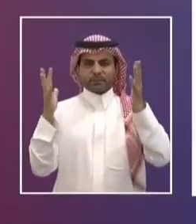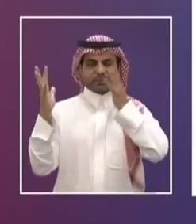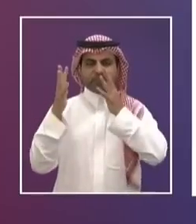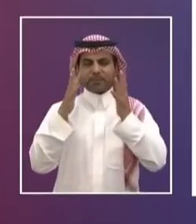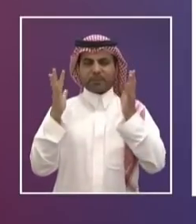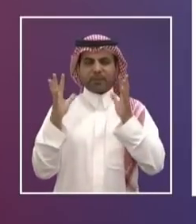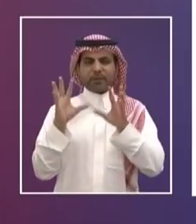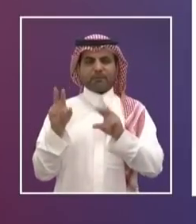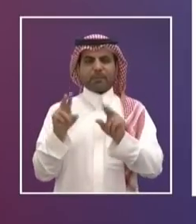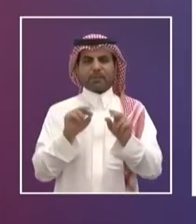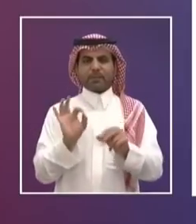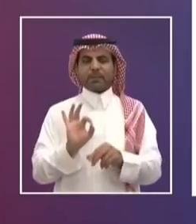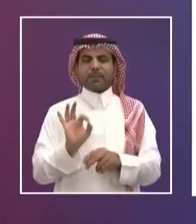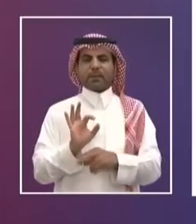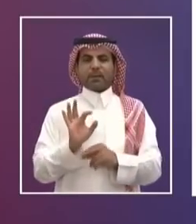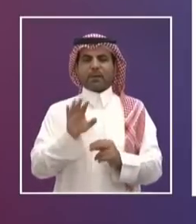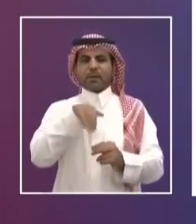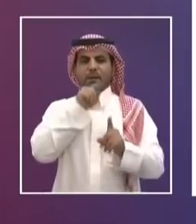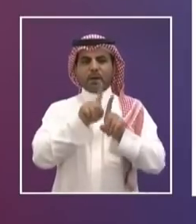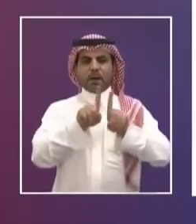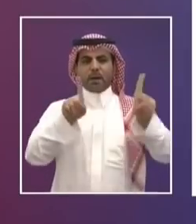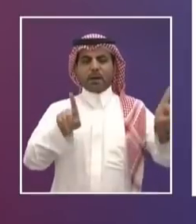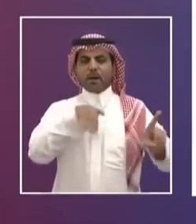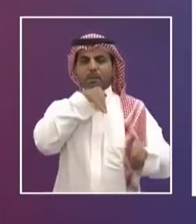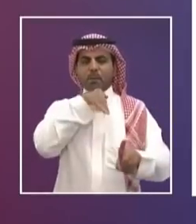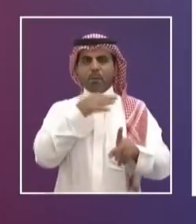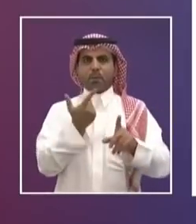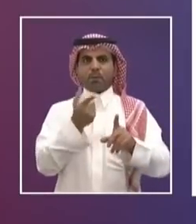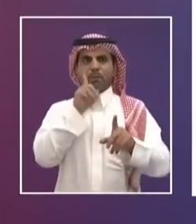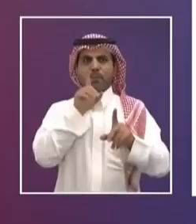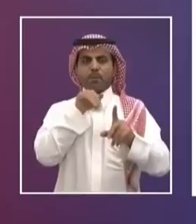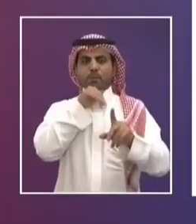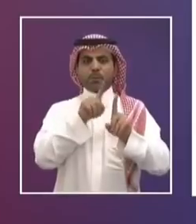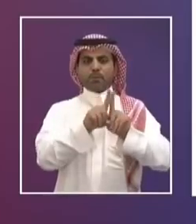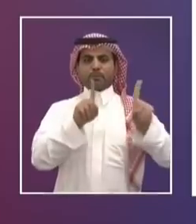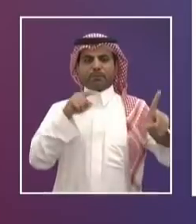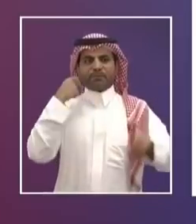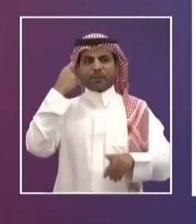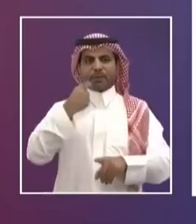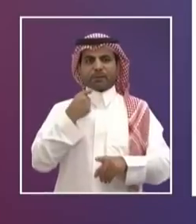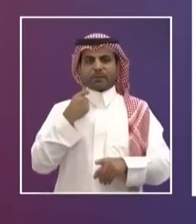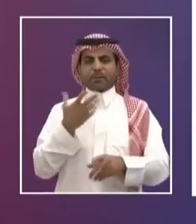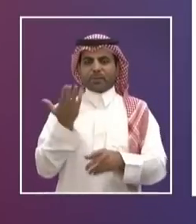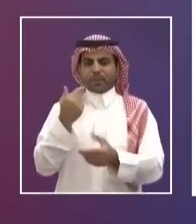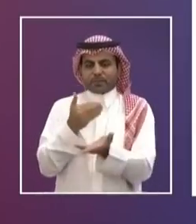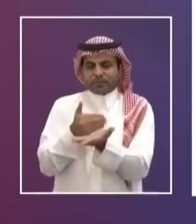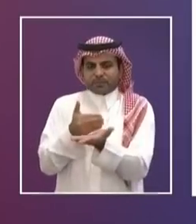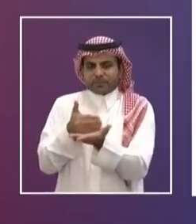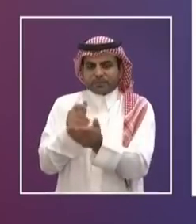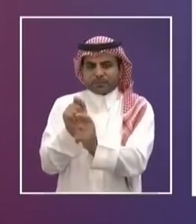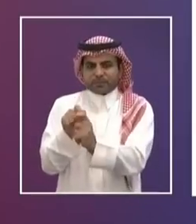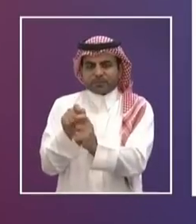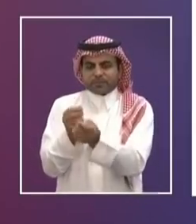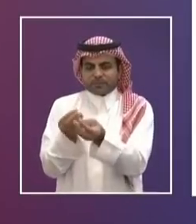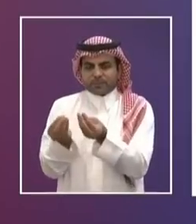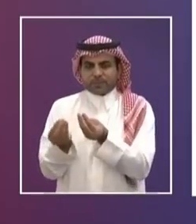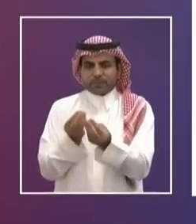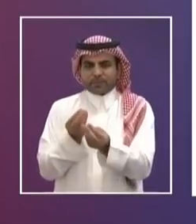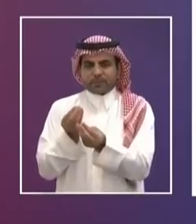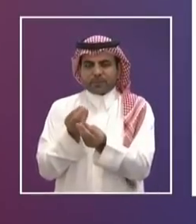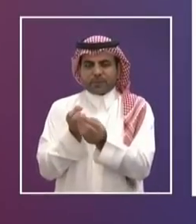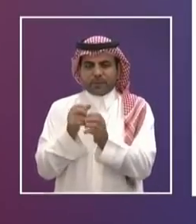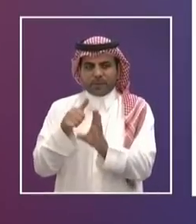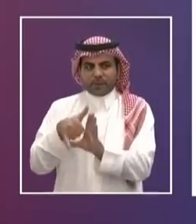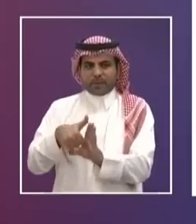مخاوف بأنه سينفصل عن ذويه. شرح ما يتم بدقة معهم